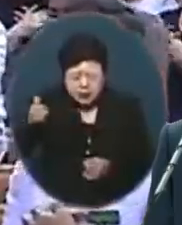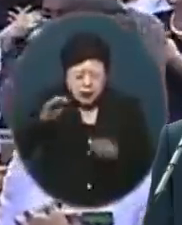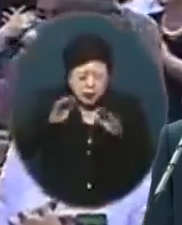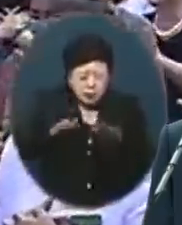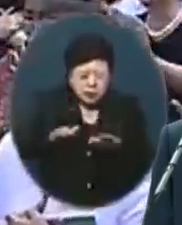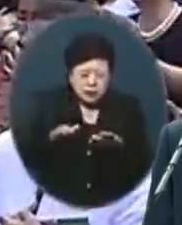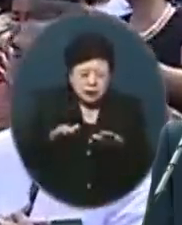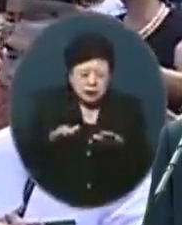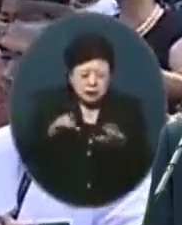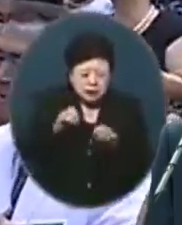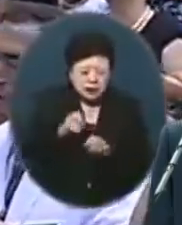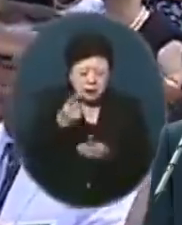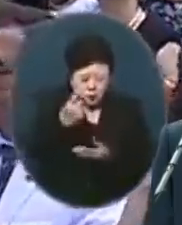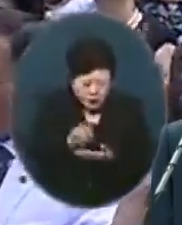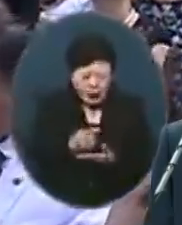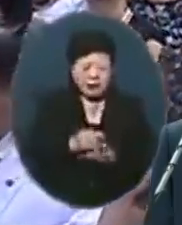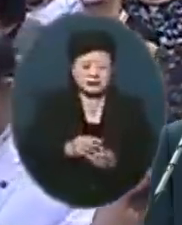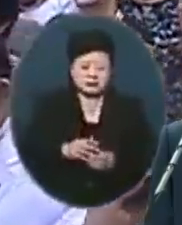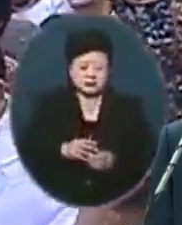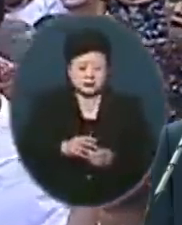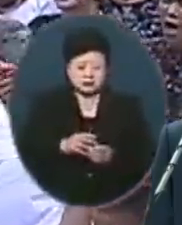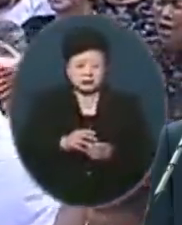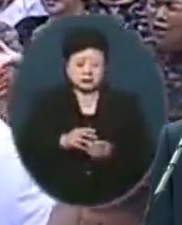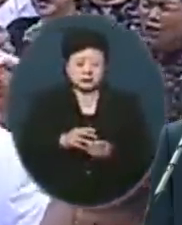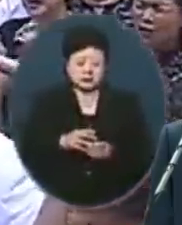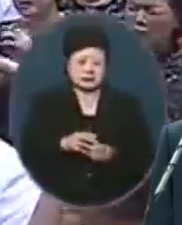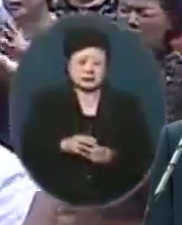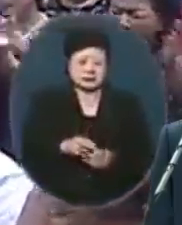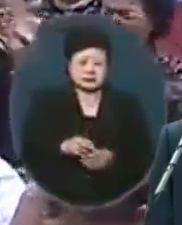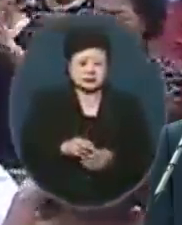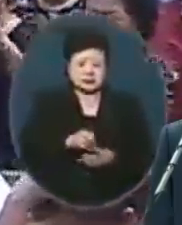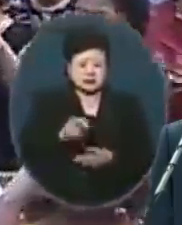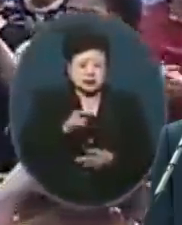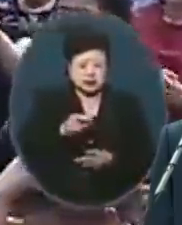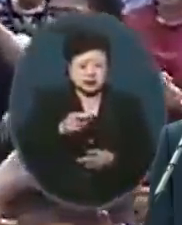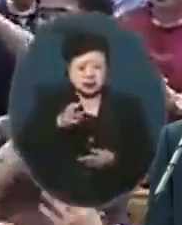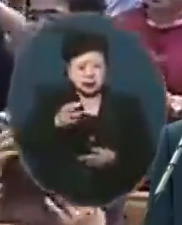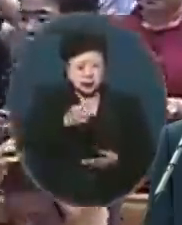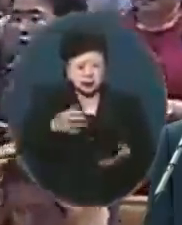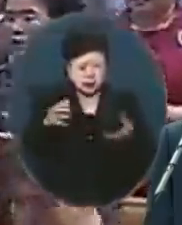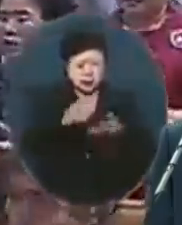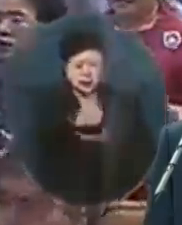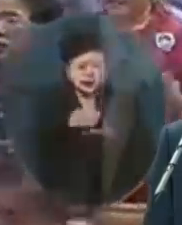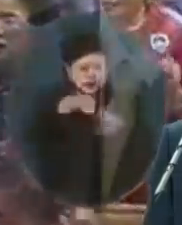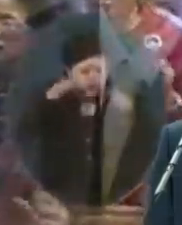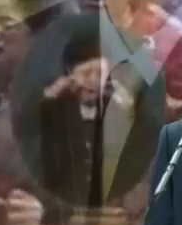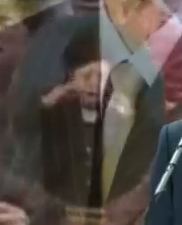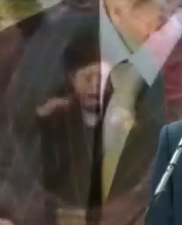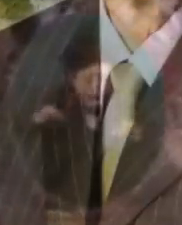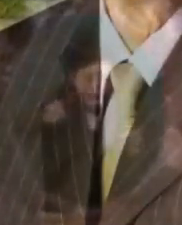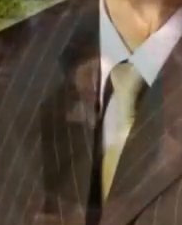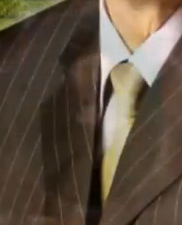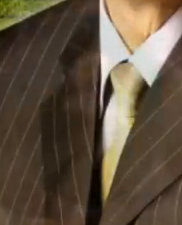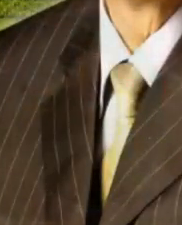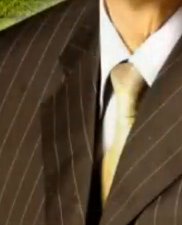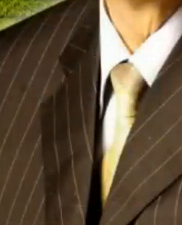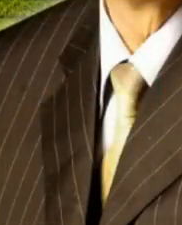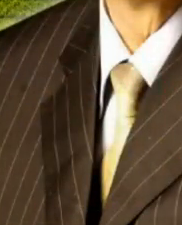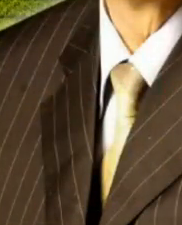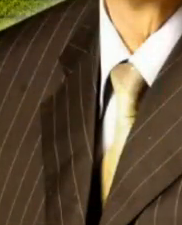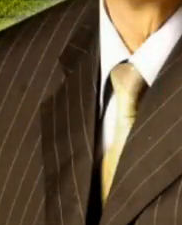오늘 응답이 옵니다. 우리 주여 세운 부르고 통성으로 기도하십시다. 주여.